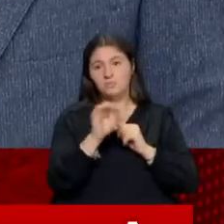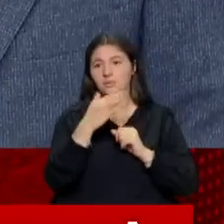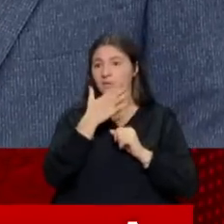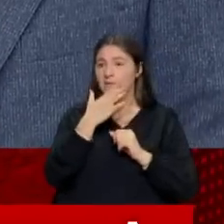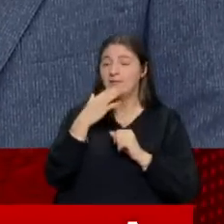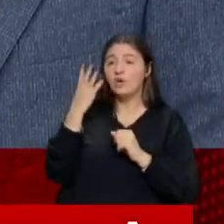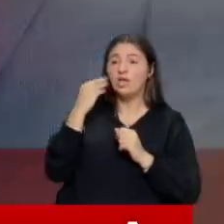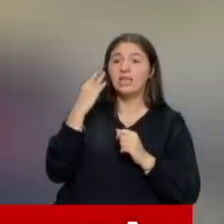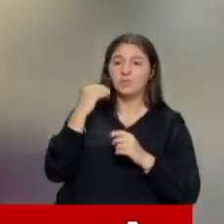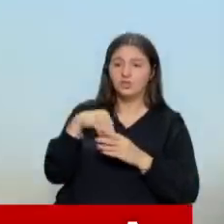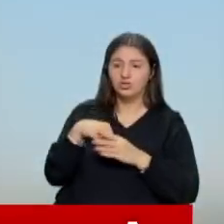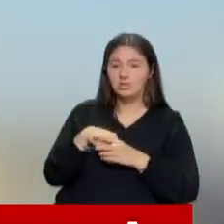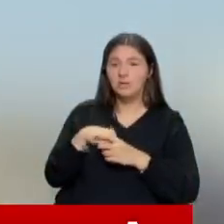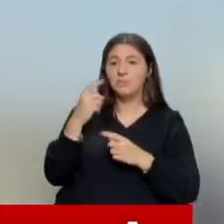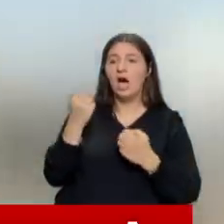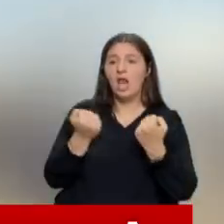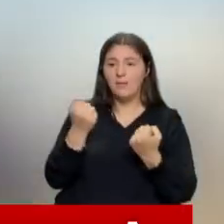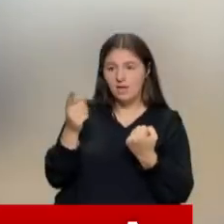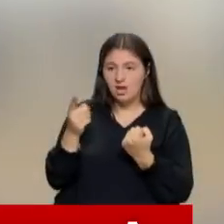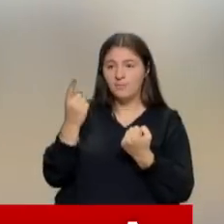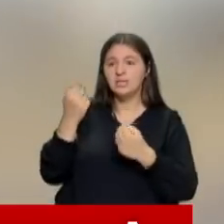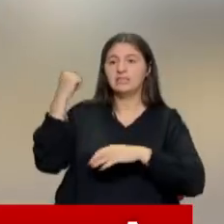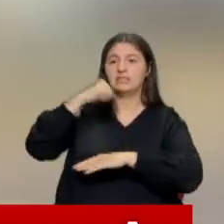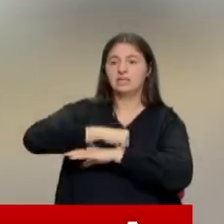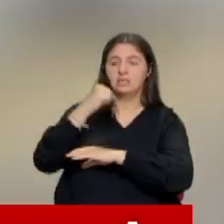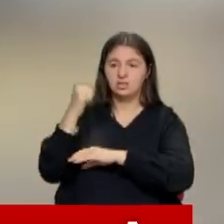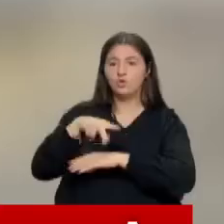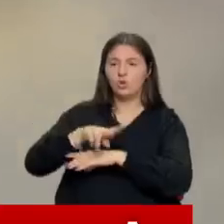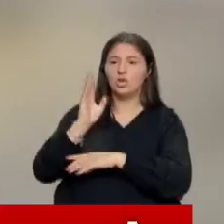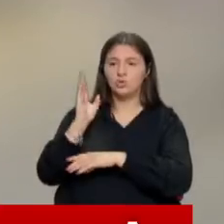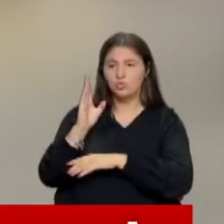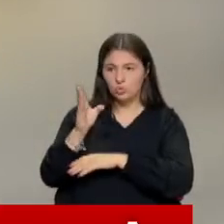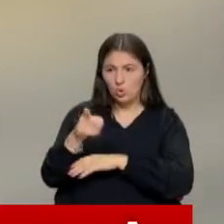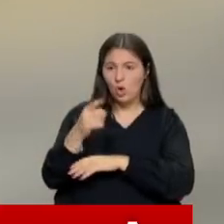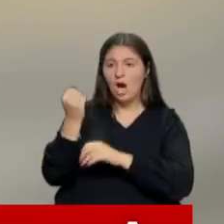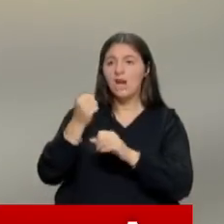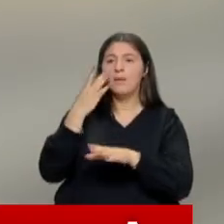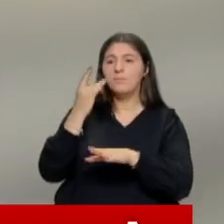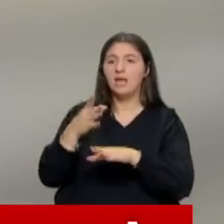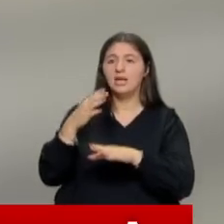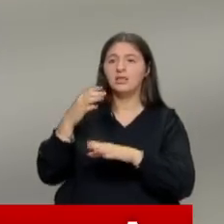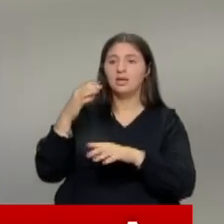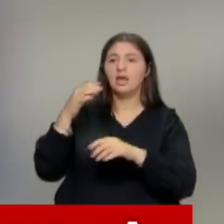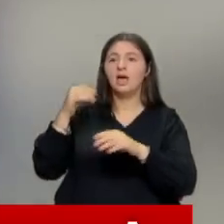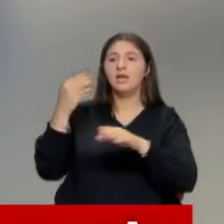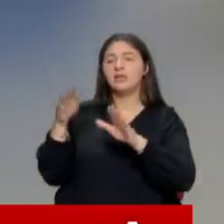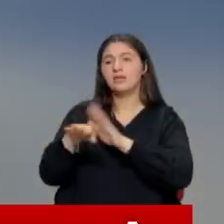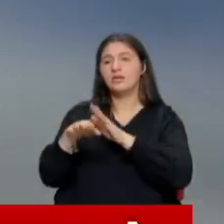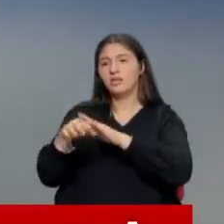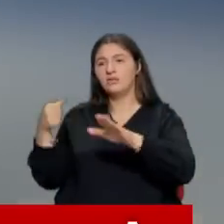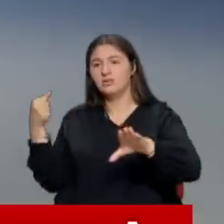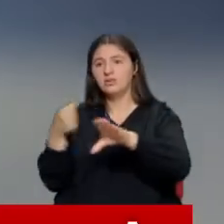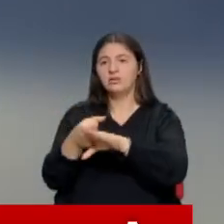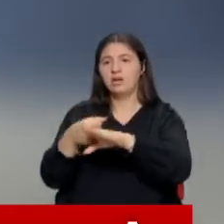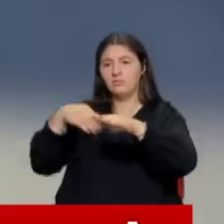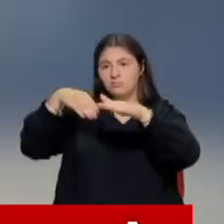ne olduğunu anlamak için bir araç ve bir Tır yolda ilerliyorlar araç Belli ki tıra yandan çarpmış